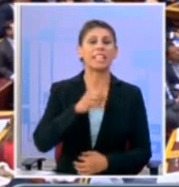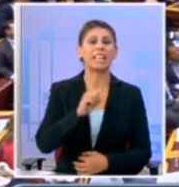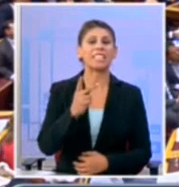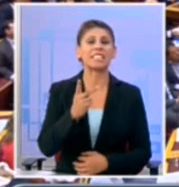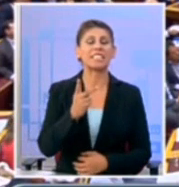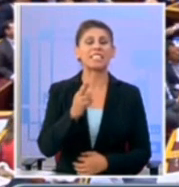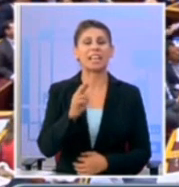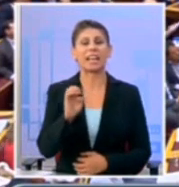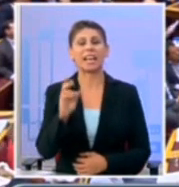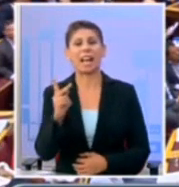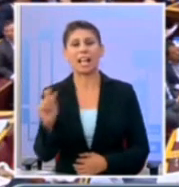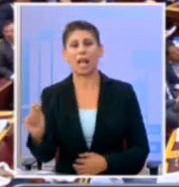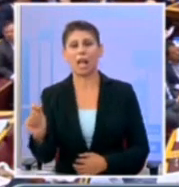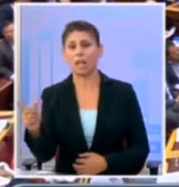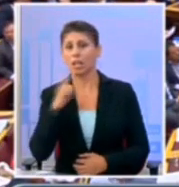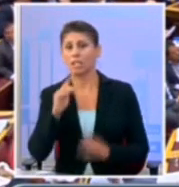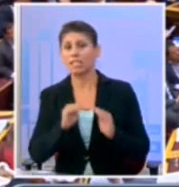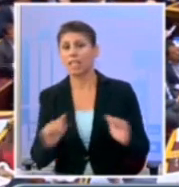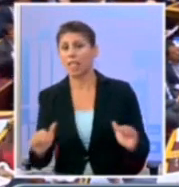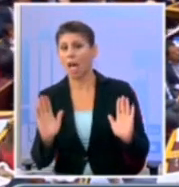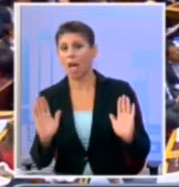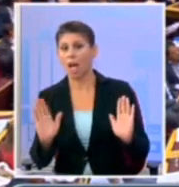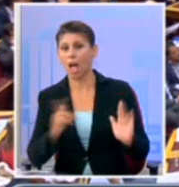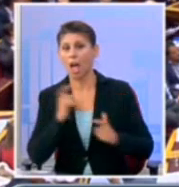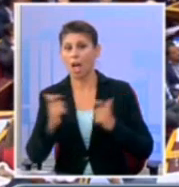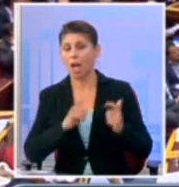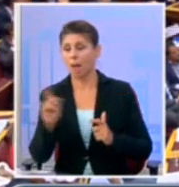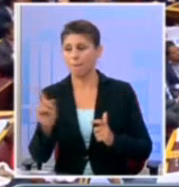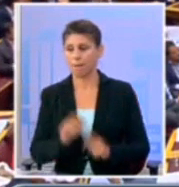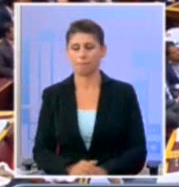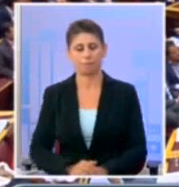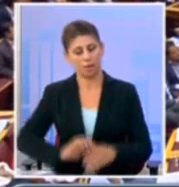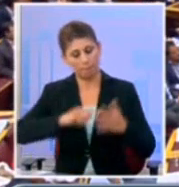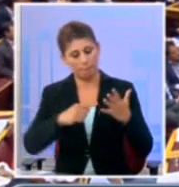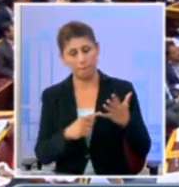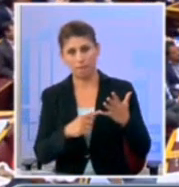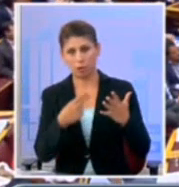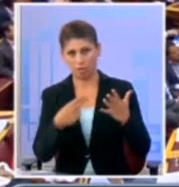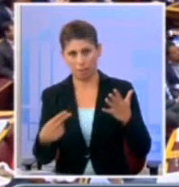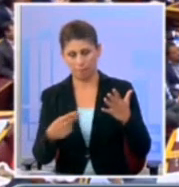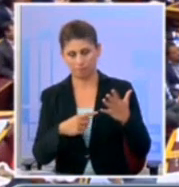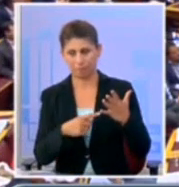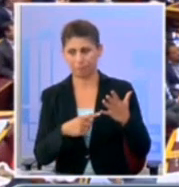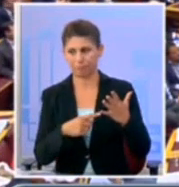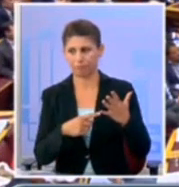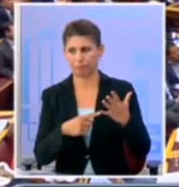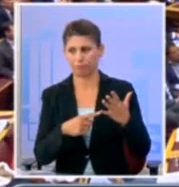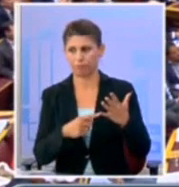Κύριε Σκρέκα, κυρία Βόλτεψη. Συνεχίστε, κύριε Υπουργέ, συνεχίστε. Πέμπτο σημείο. Θα δείτε στο...